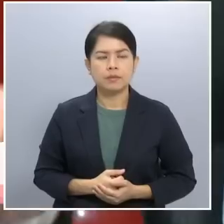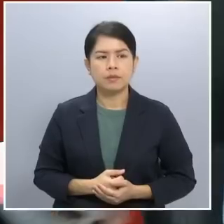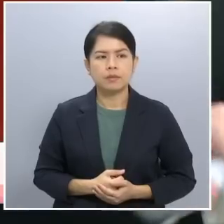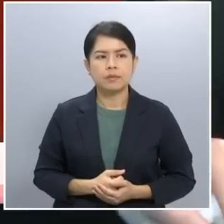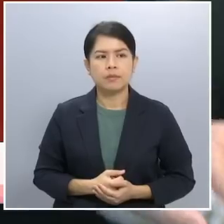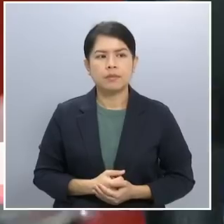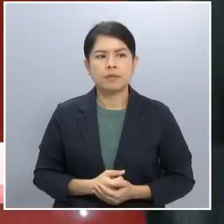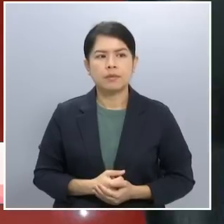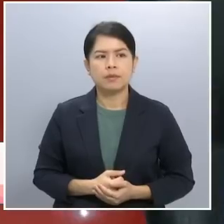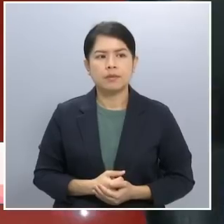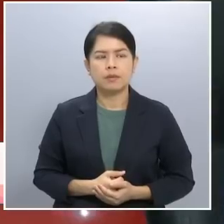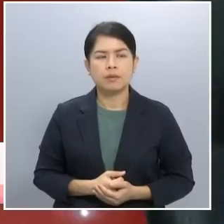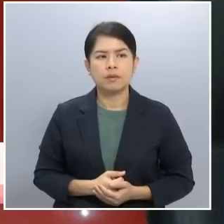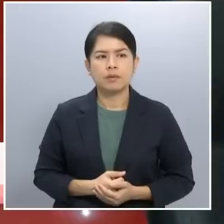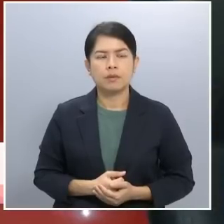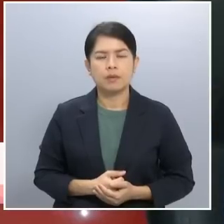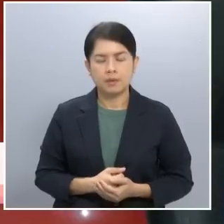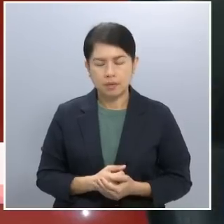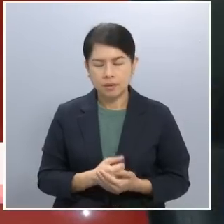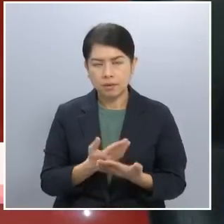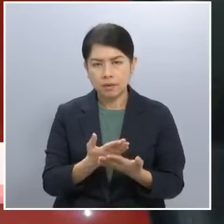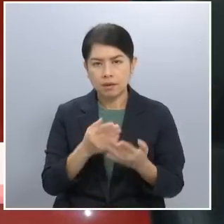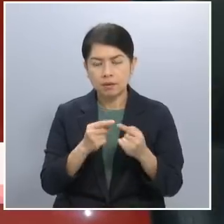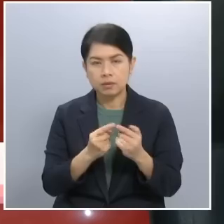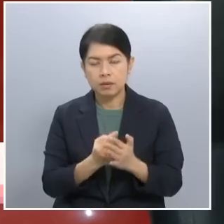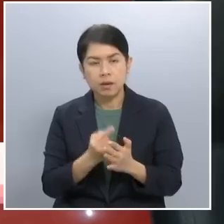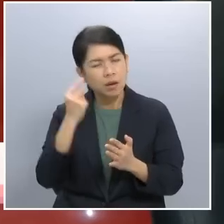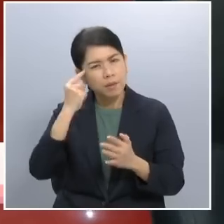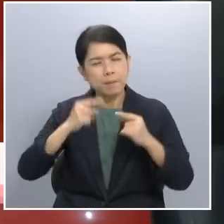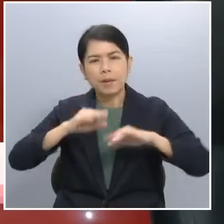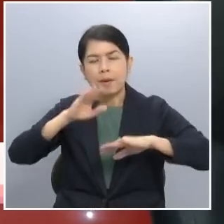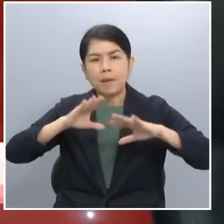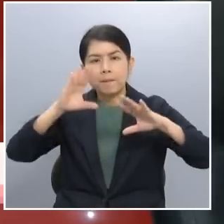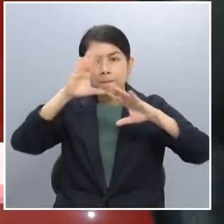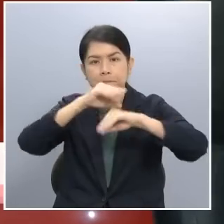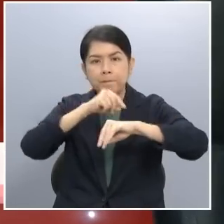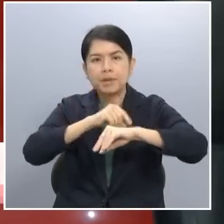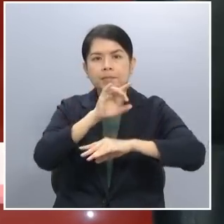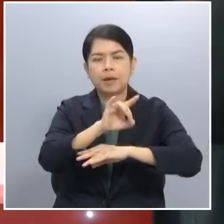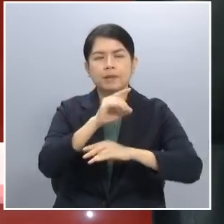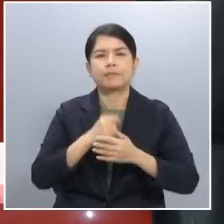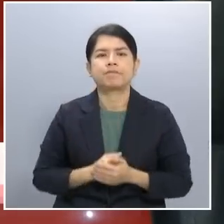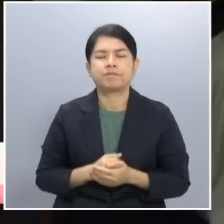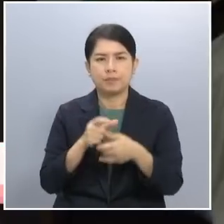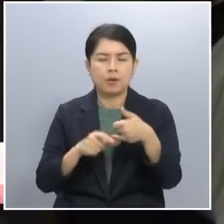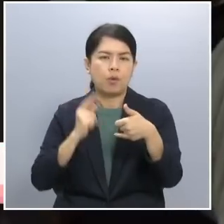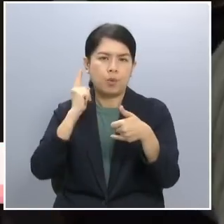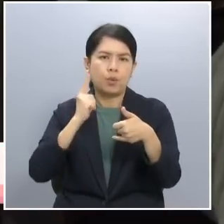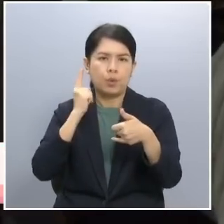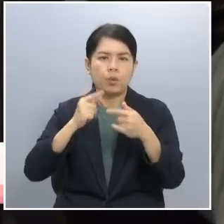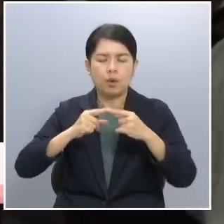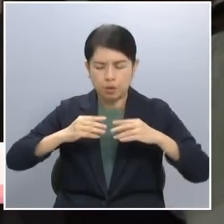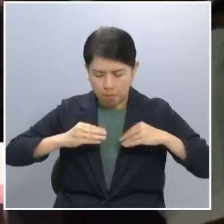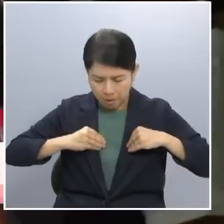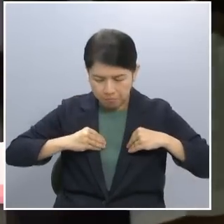ตอนที่กันคุยโทรศัพท์โอเคต่อมาประมาณสักสองทุ่มนะครับนายเดชาเนี่ยก็ยอมมอบตัวนะฮะโดยให้ลูกสาว